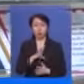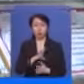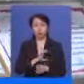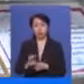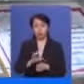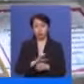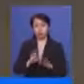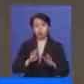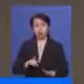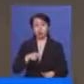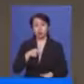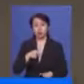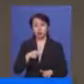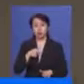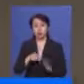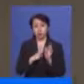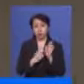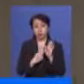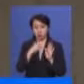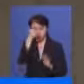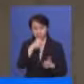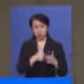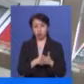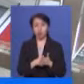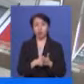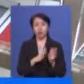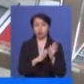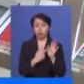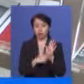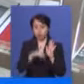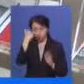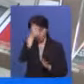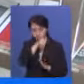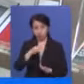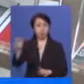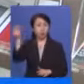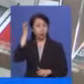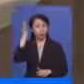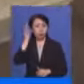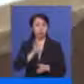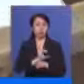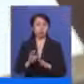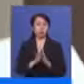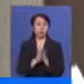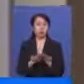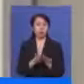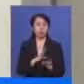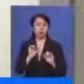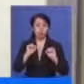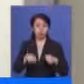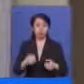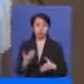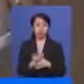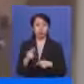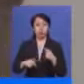были изданы только с 1973 по 1980 годы. Напомним, что выход книги в свет стал возможным